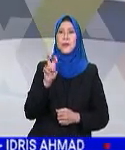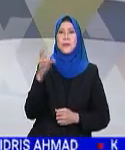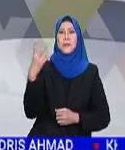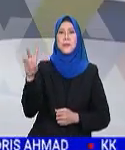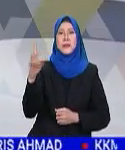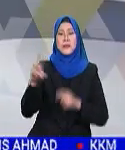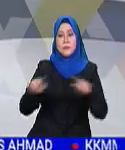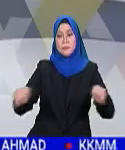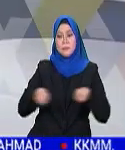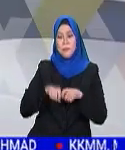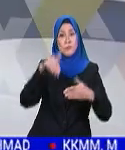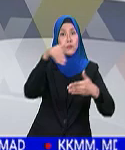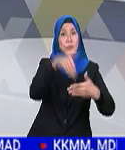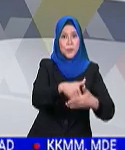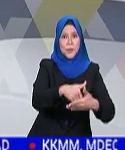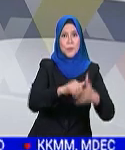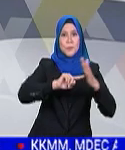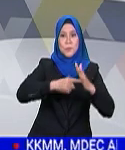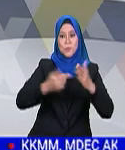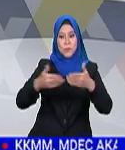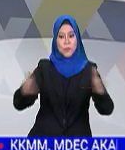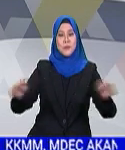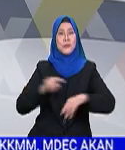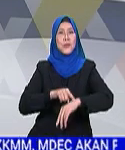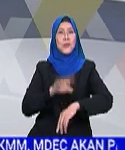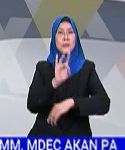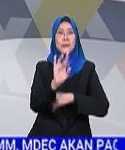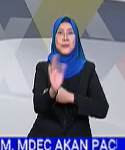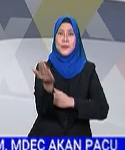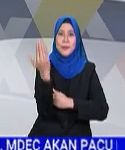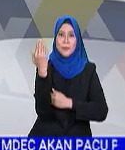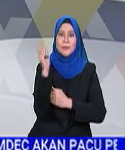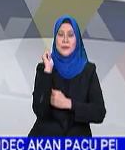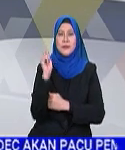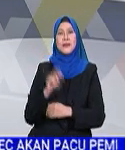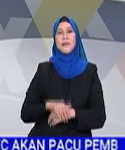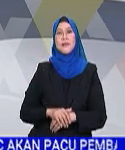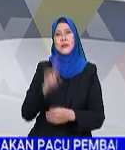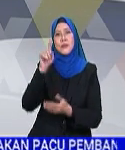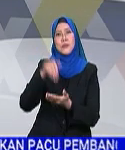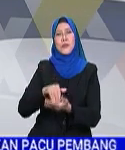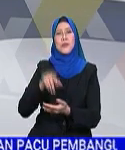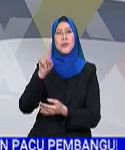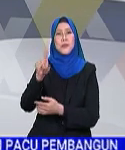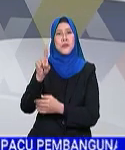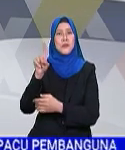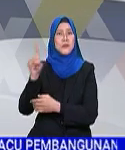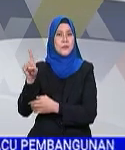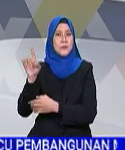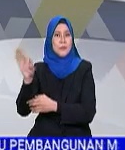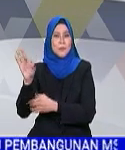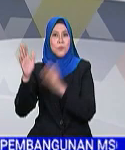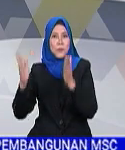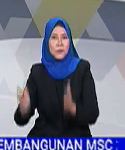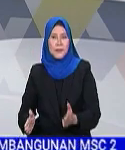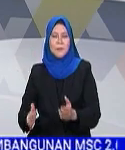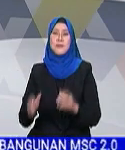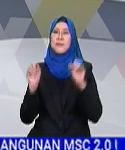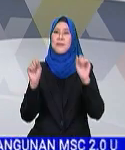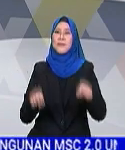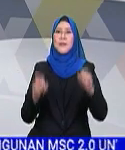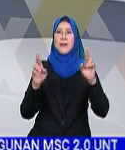217 pusat pengundian dibuka bermula 8 pagi tadi, melibatkan 1,109 saluran bagi membolehkan rakyat